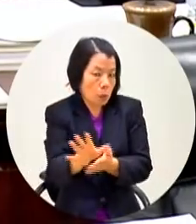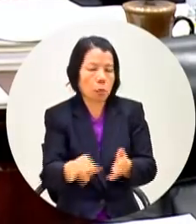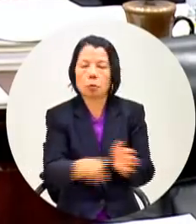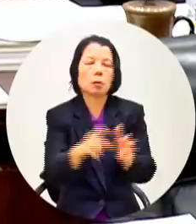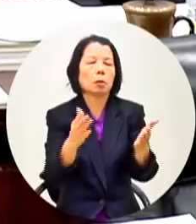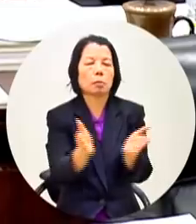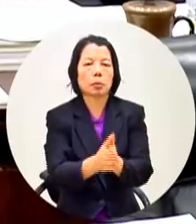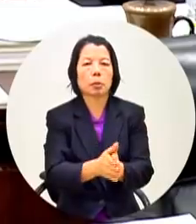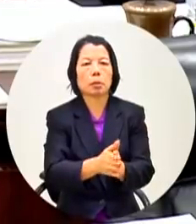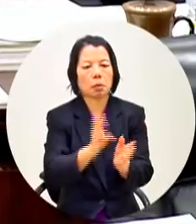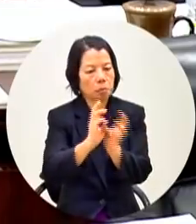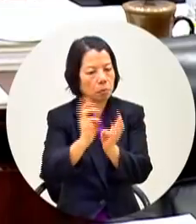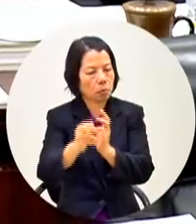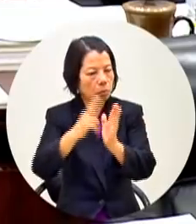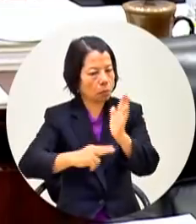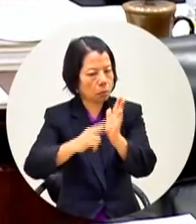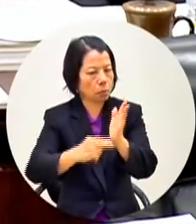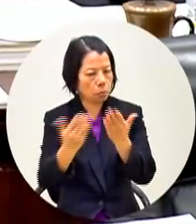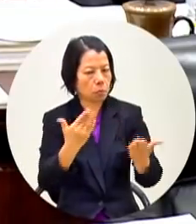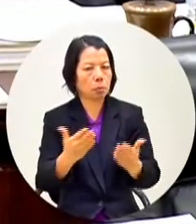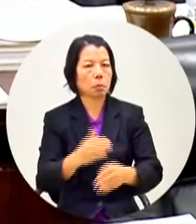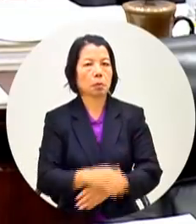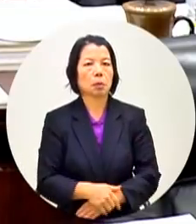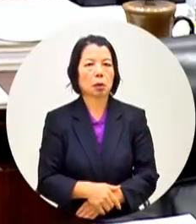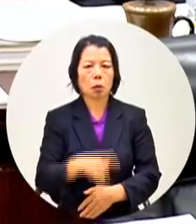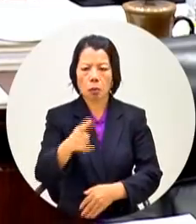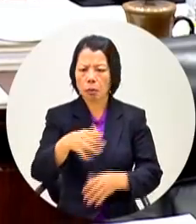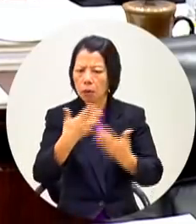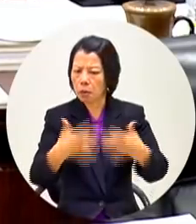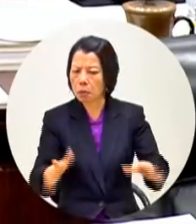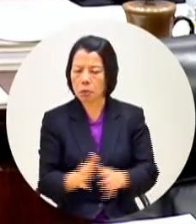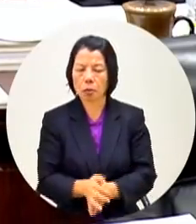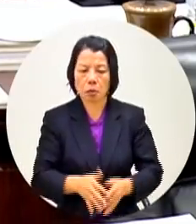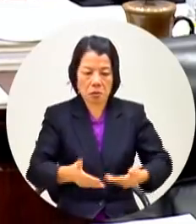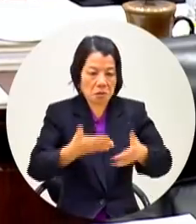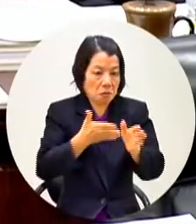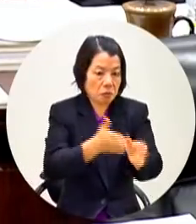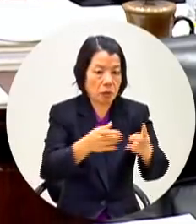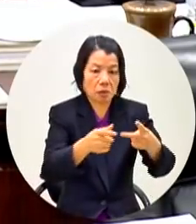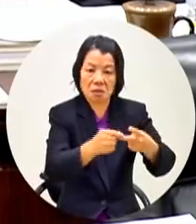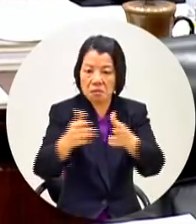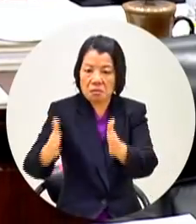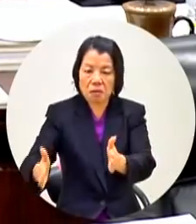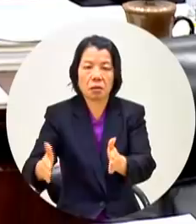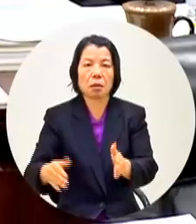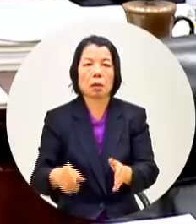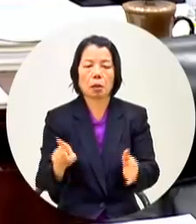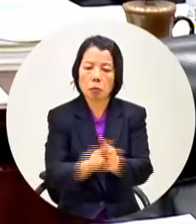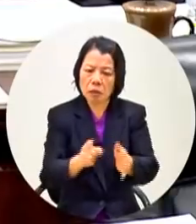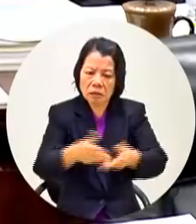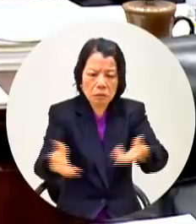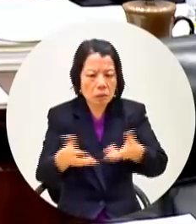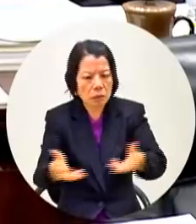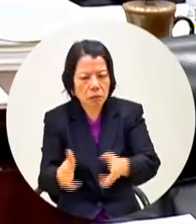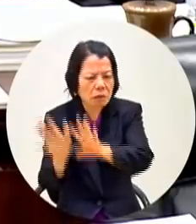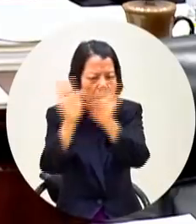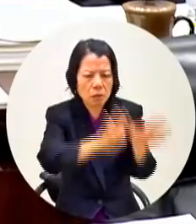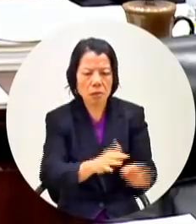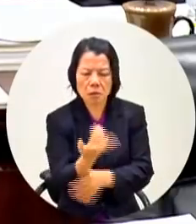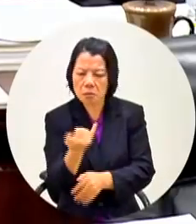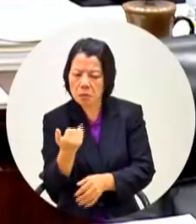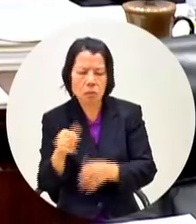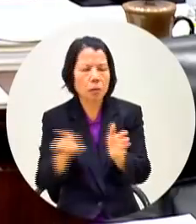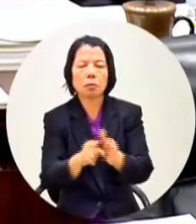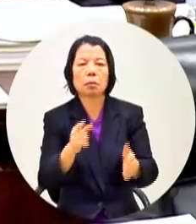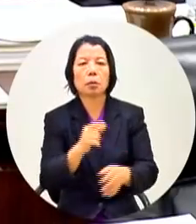期以来关心这个轻轨二阶后续的路线新建进度等等，这一些包括议长也是，这条路线一定也带局长